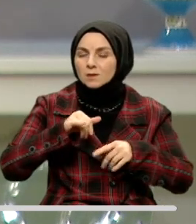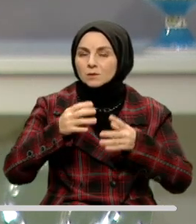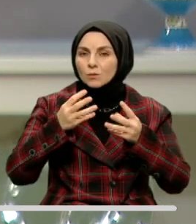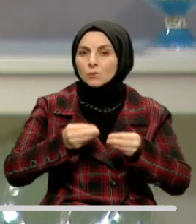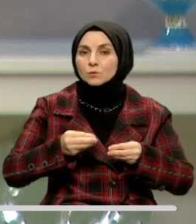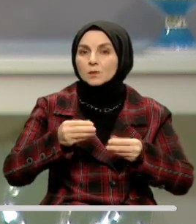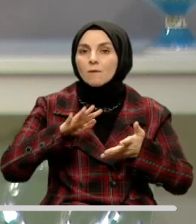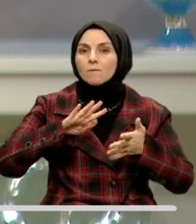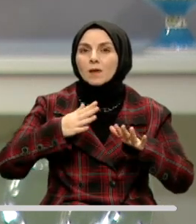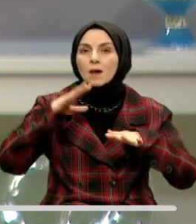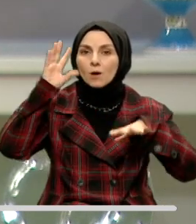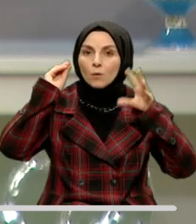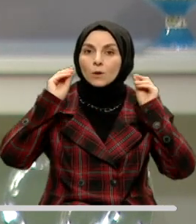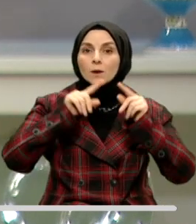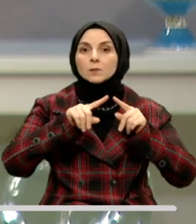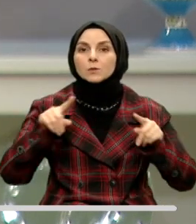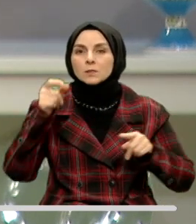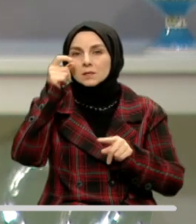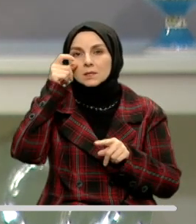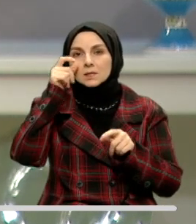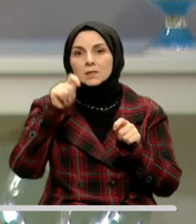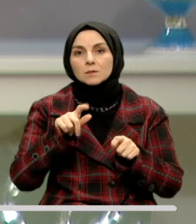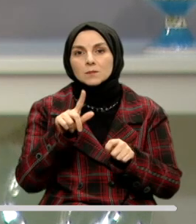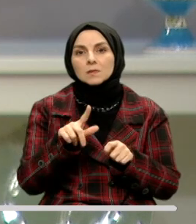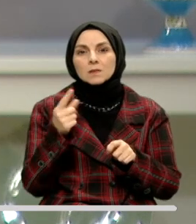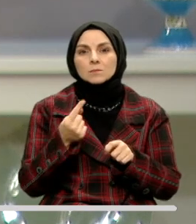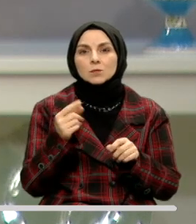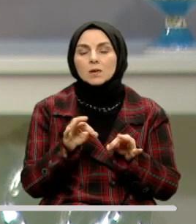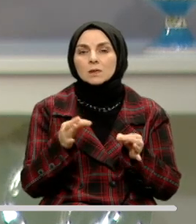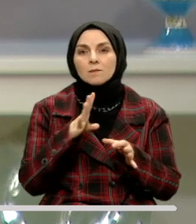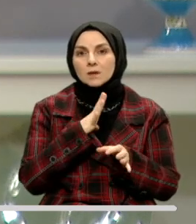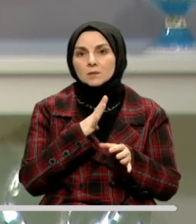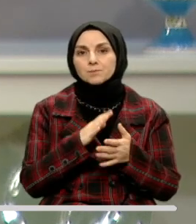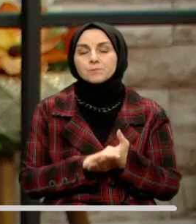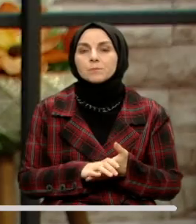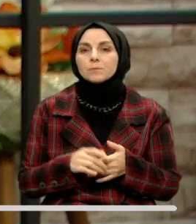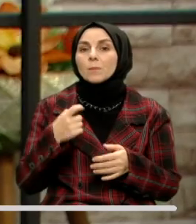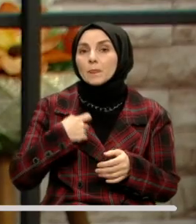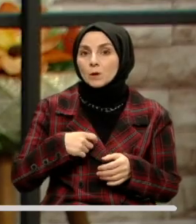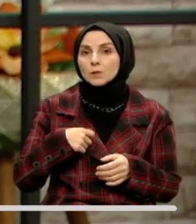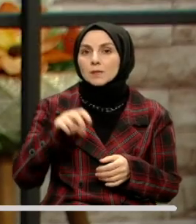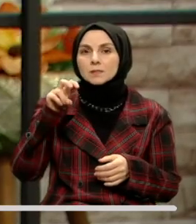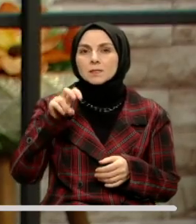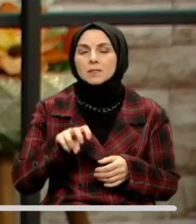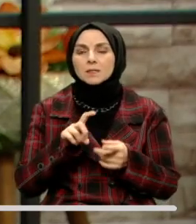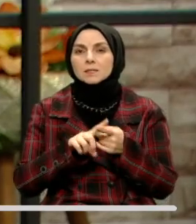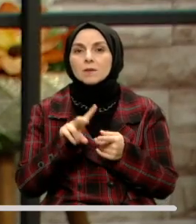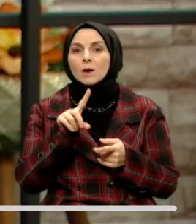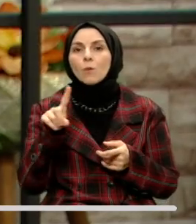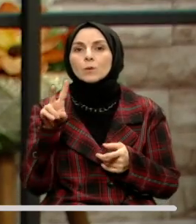işte öğrenme sürecinde dikkat etmeleri gereken şeyler nelerdir? Özellikle 8 ve 12. sınıflar